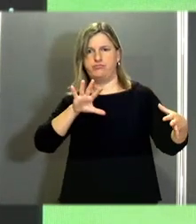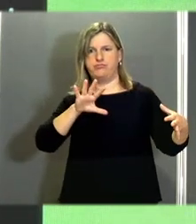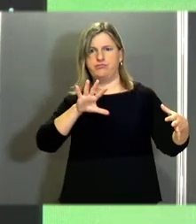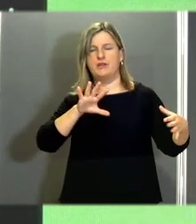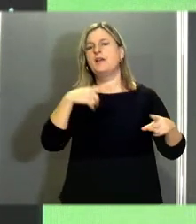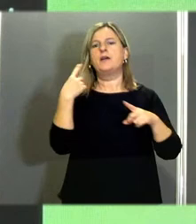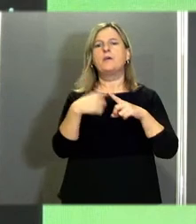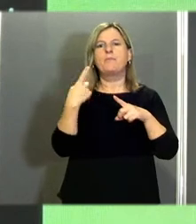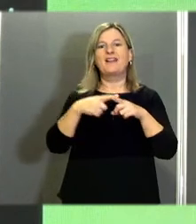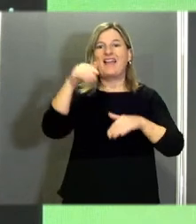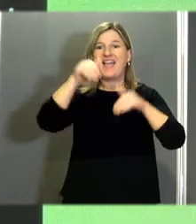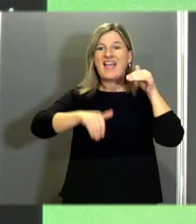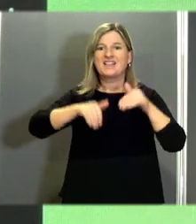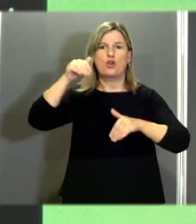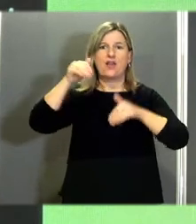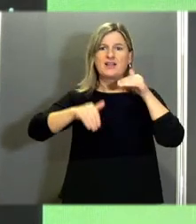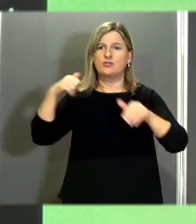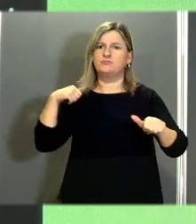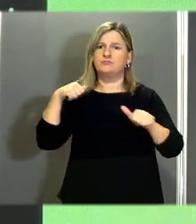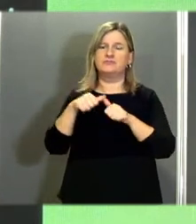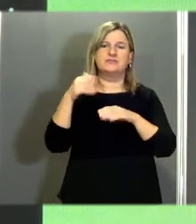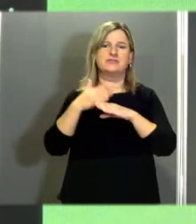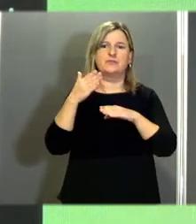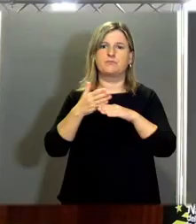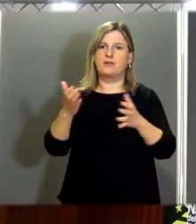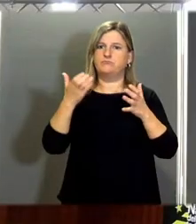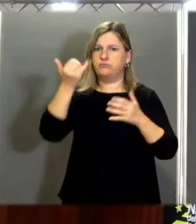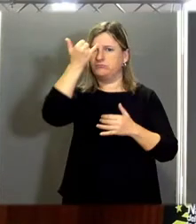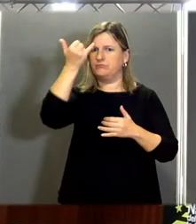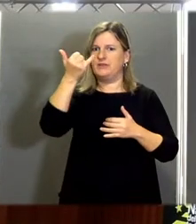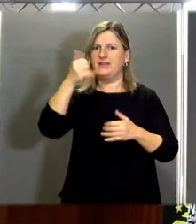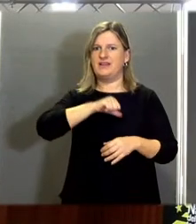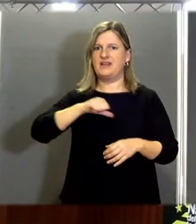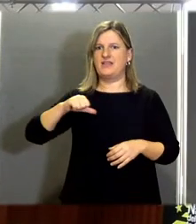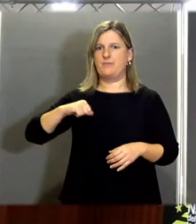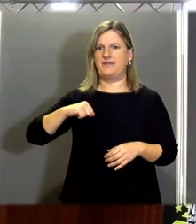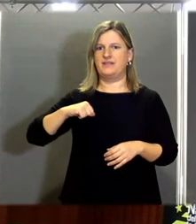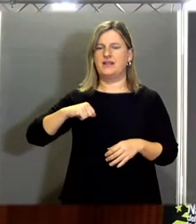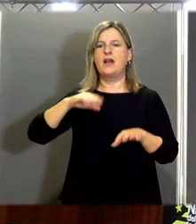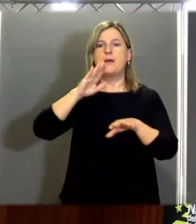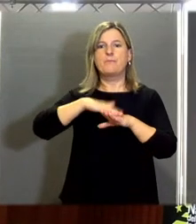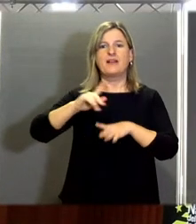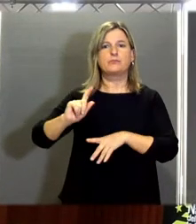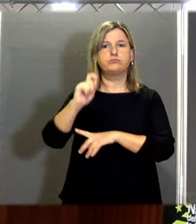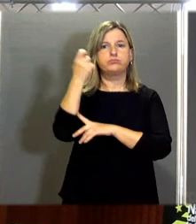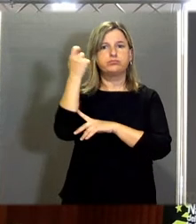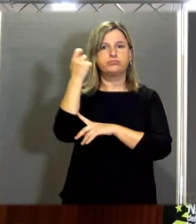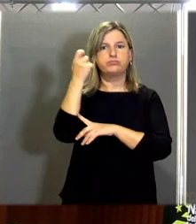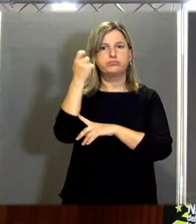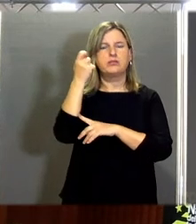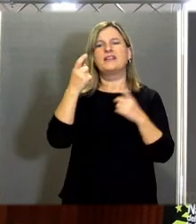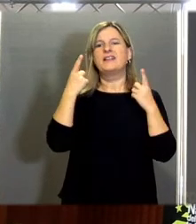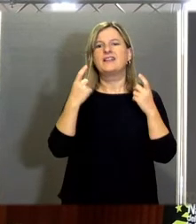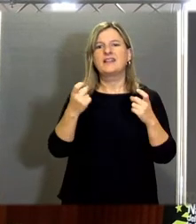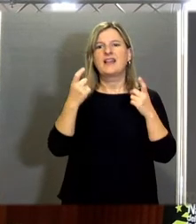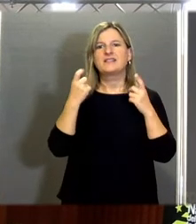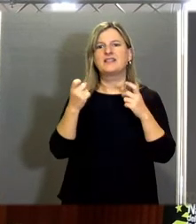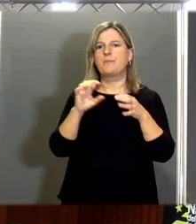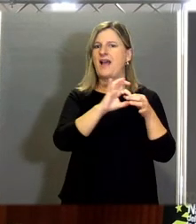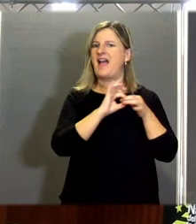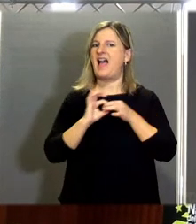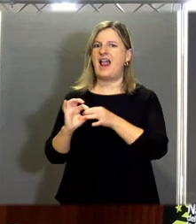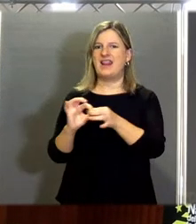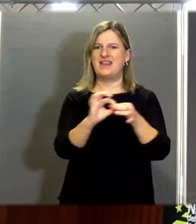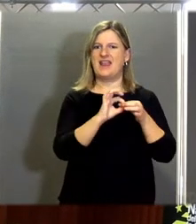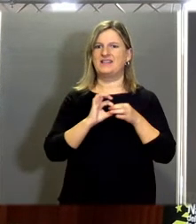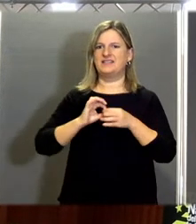mandat popular, elecció rere elecció. Per fer això possible, pensem que cal generar aliances que